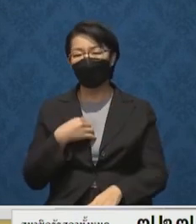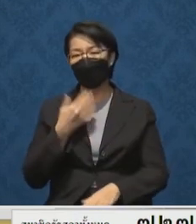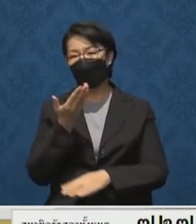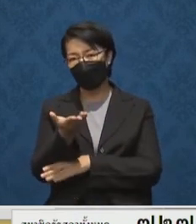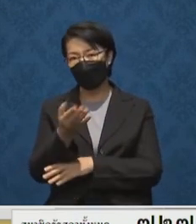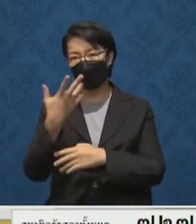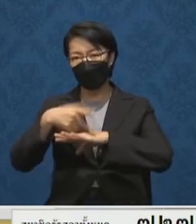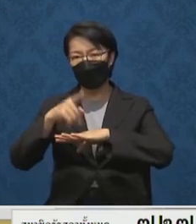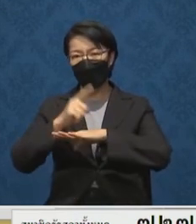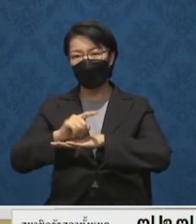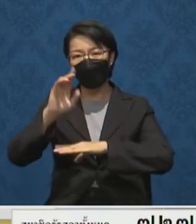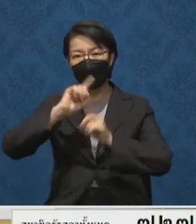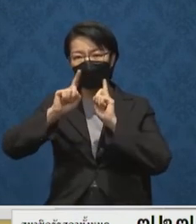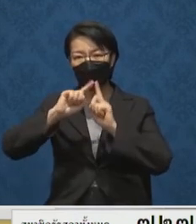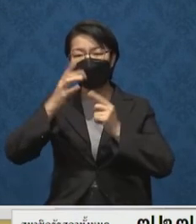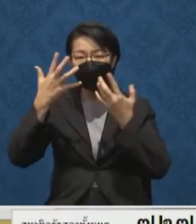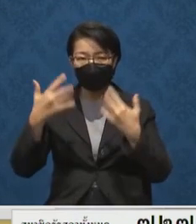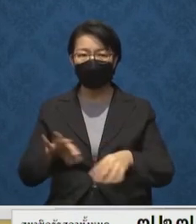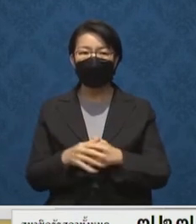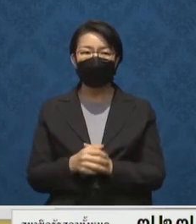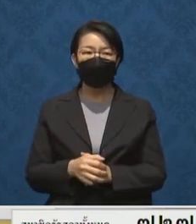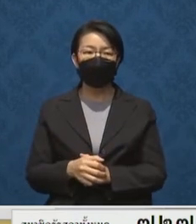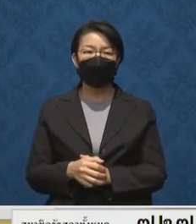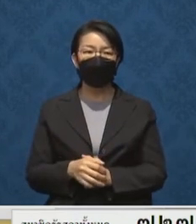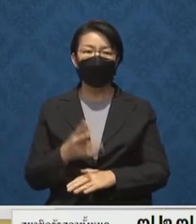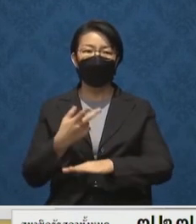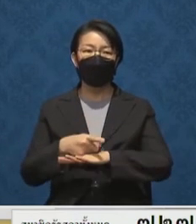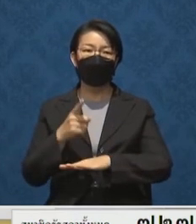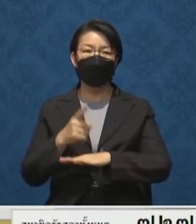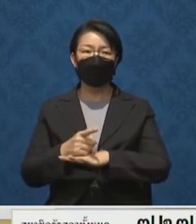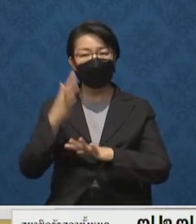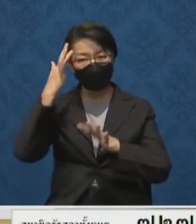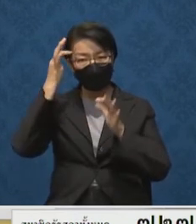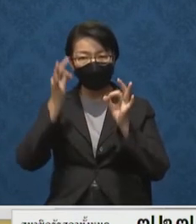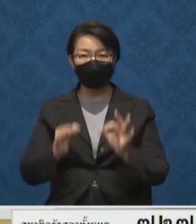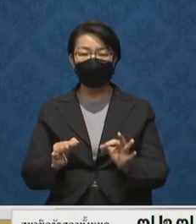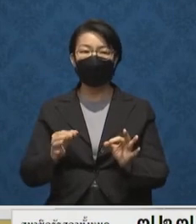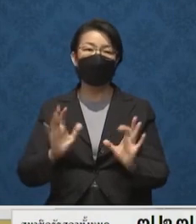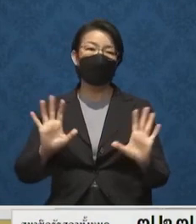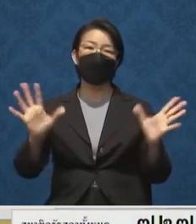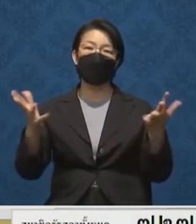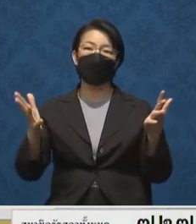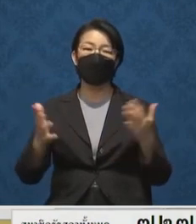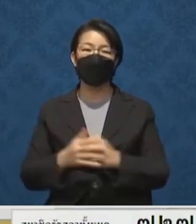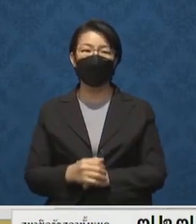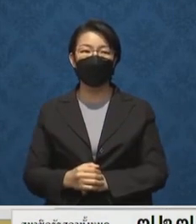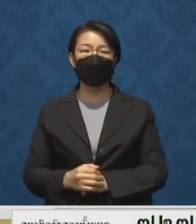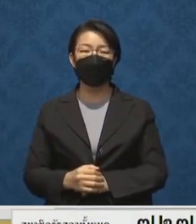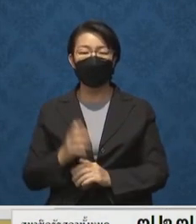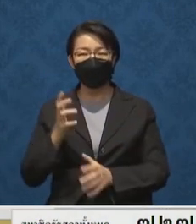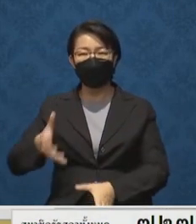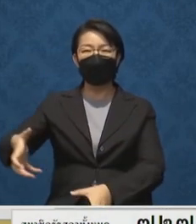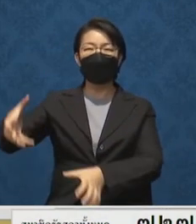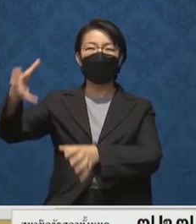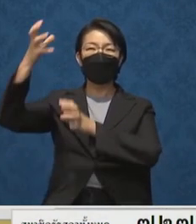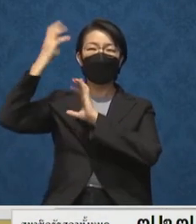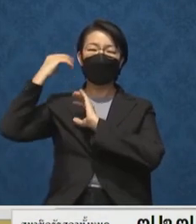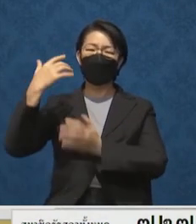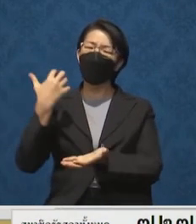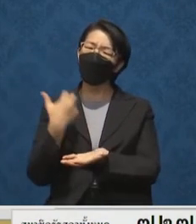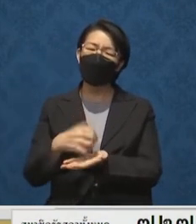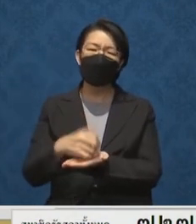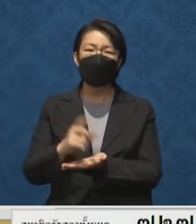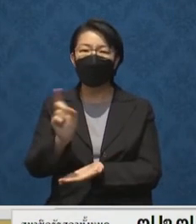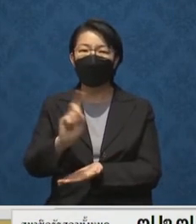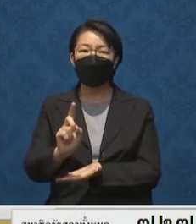positive ท Independent แต่ว่าก็ธ Complex ก็ไมคไปดนิย์ดไดยืดทำไมผมต้องย้อนอดิตไปถตรนั้ครัเพระว่า